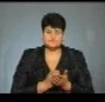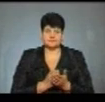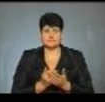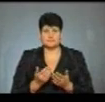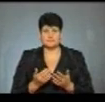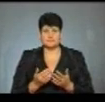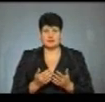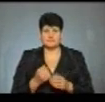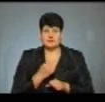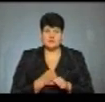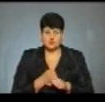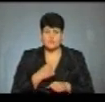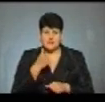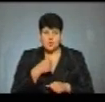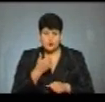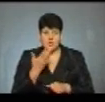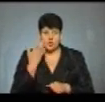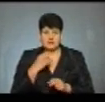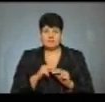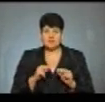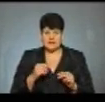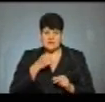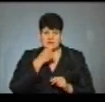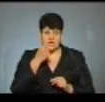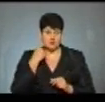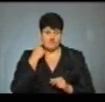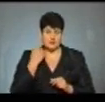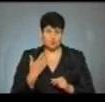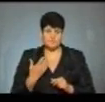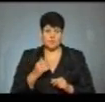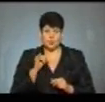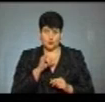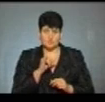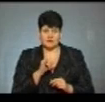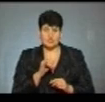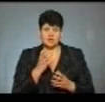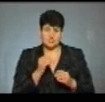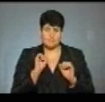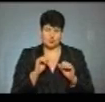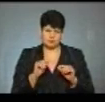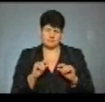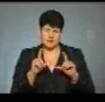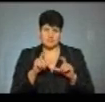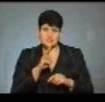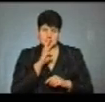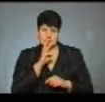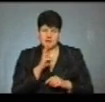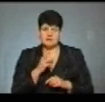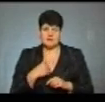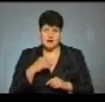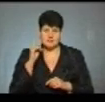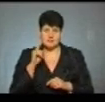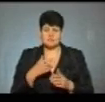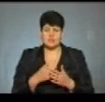і відпрацьовані роки. Коли вчителі старшого віку, вони там ще може піднятися зарплата. Там, я знаю,